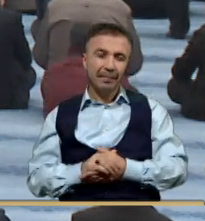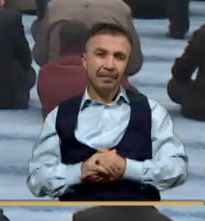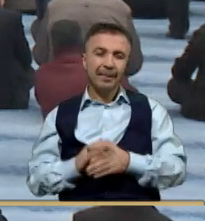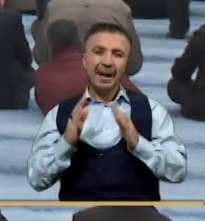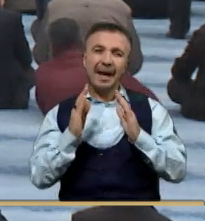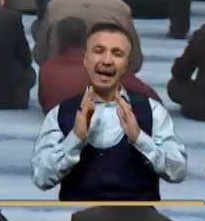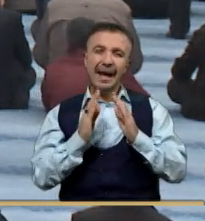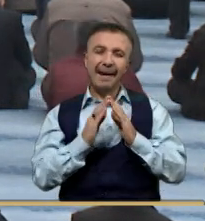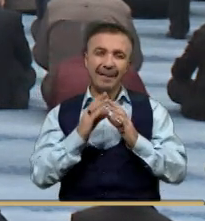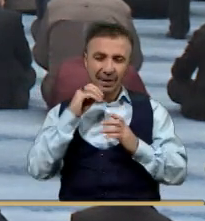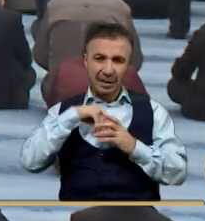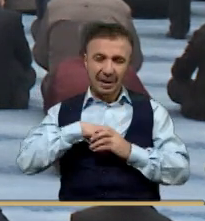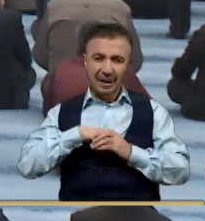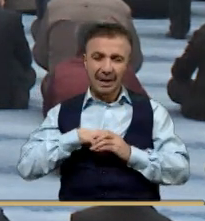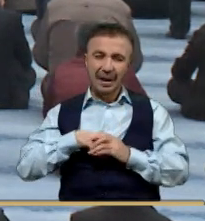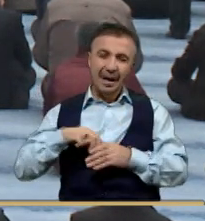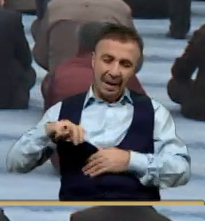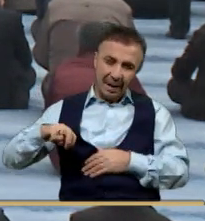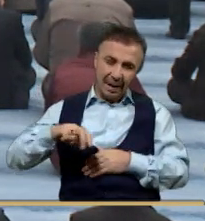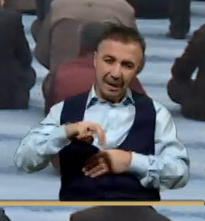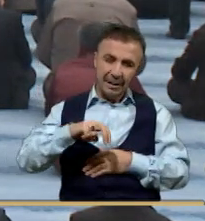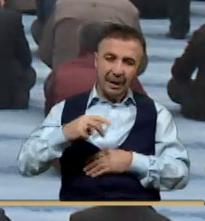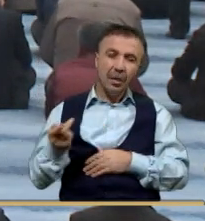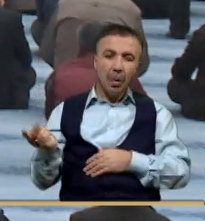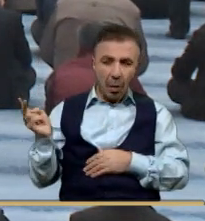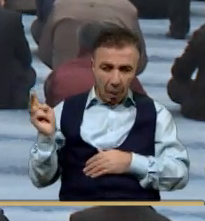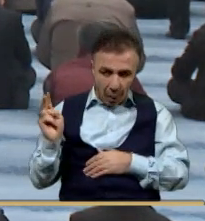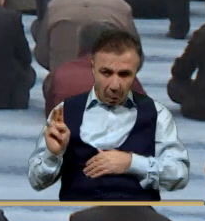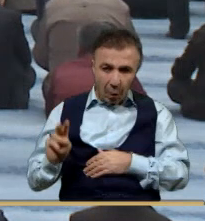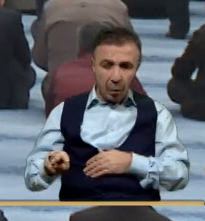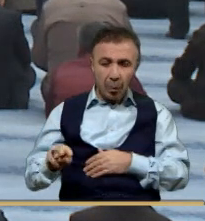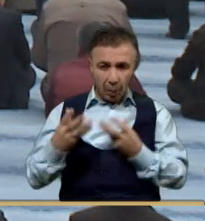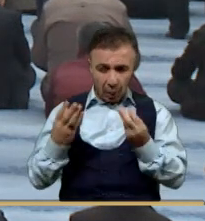Evimdeki karıncayı öldürebilir miyim diye bize soruyor.